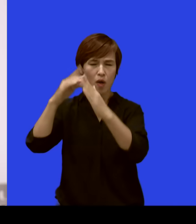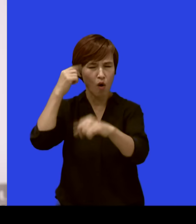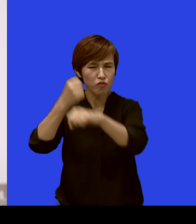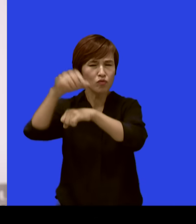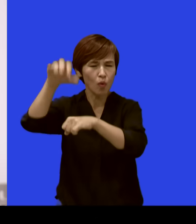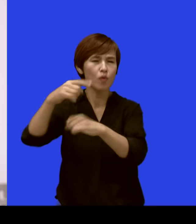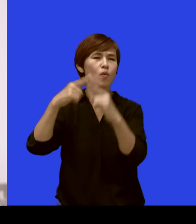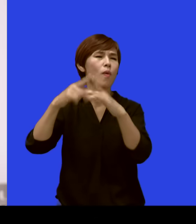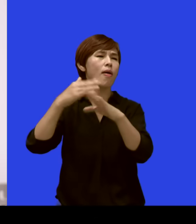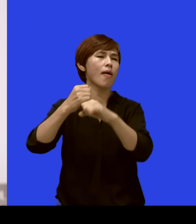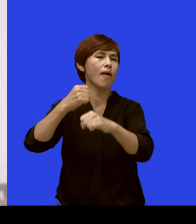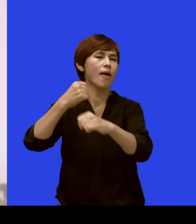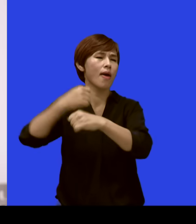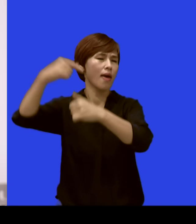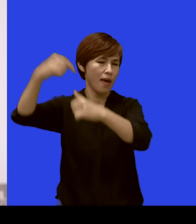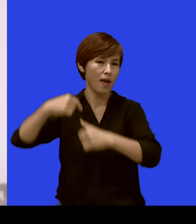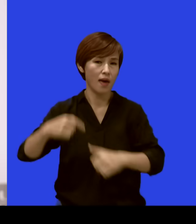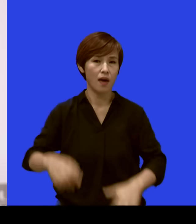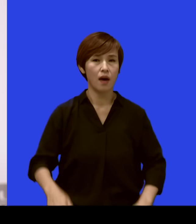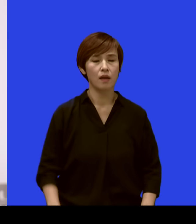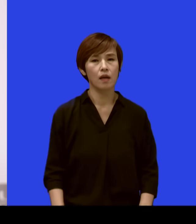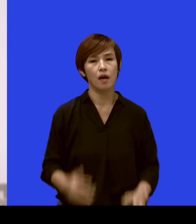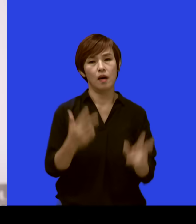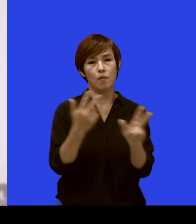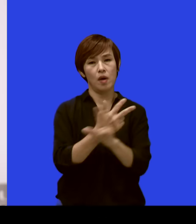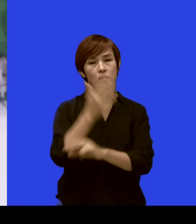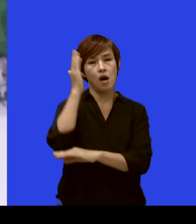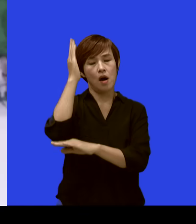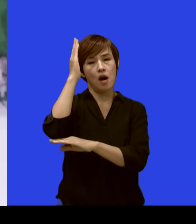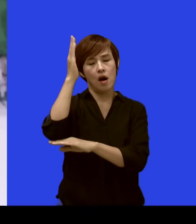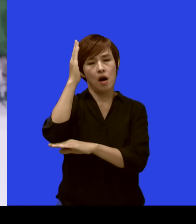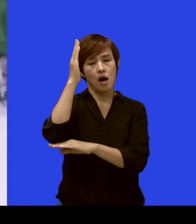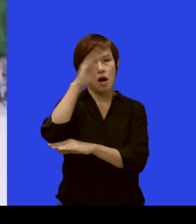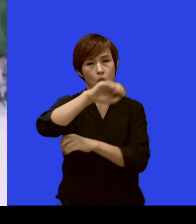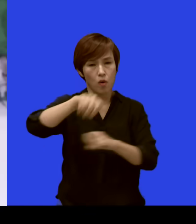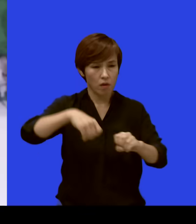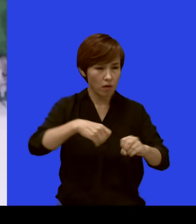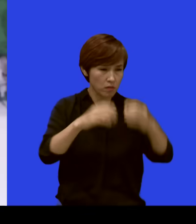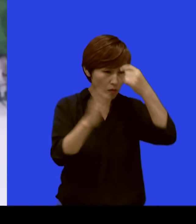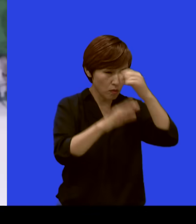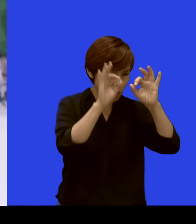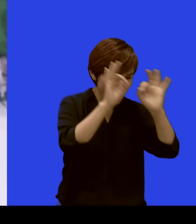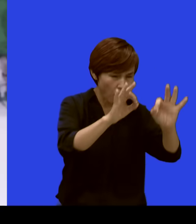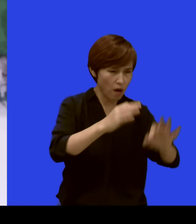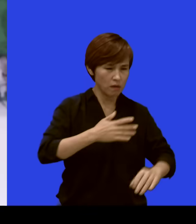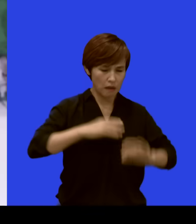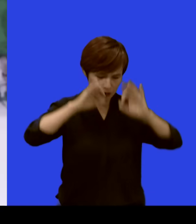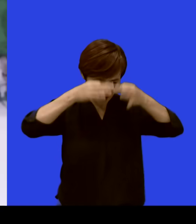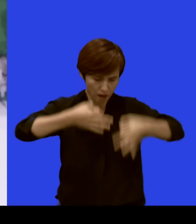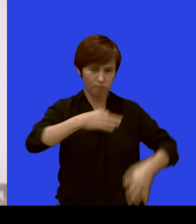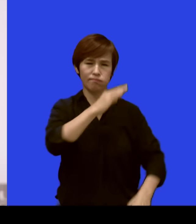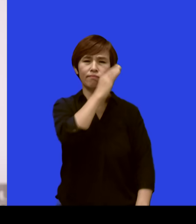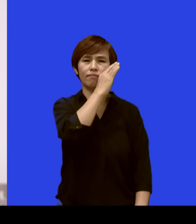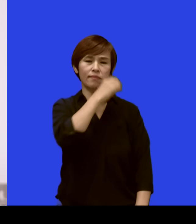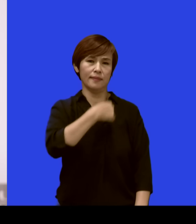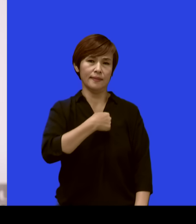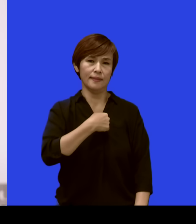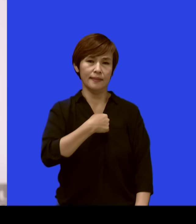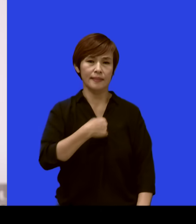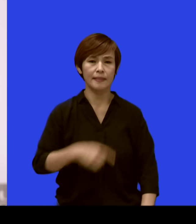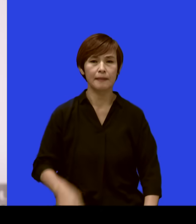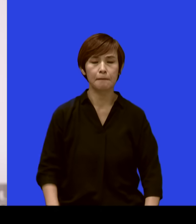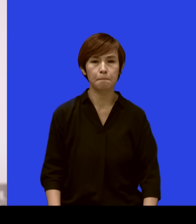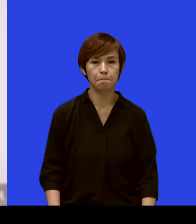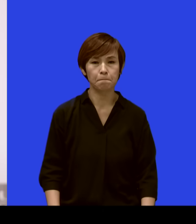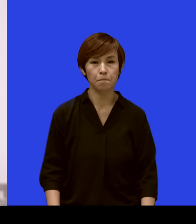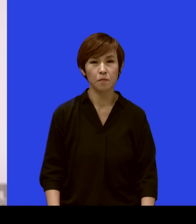그런데 매주마다 강대상에 서는 게 저에게는 너무 이제 부끄러운 거예요. 이분들을 위해서. 그래서 이제 저는 사실은